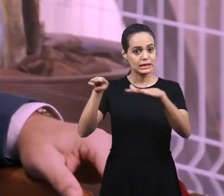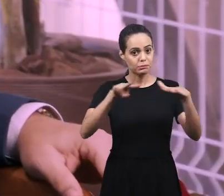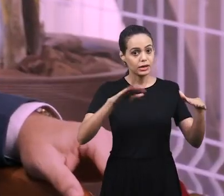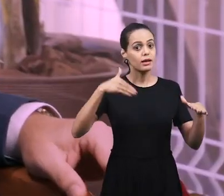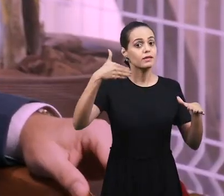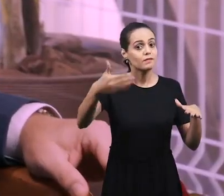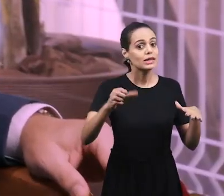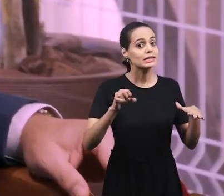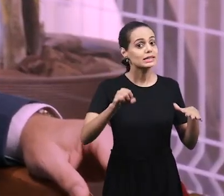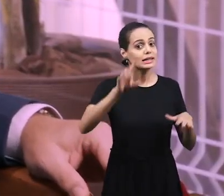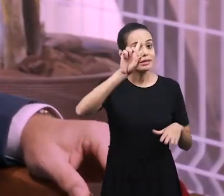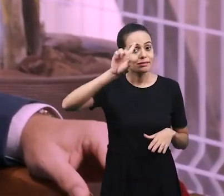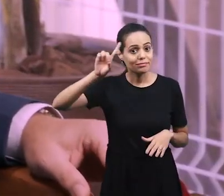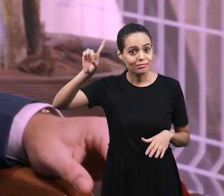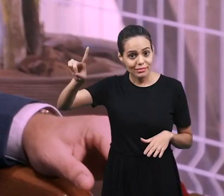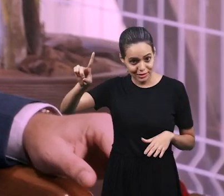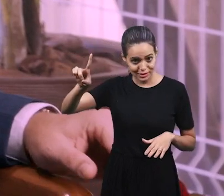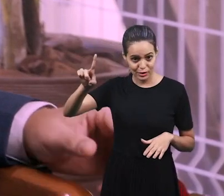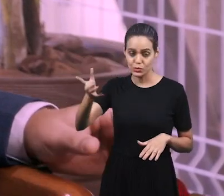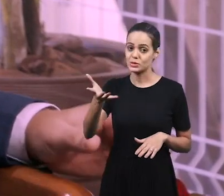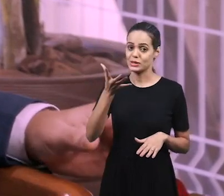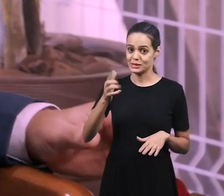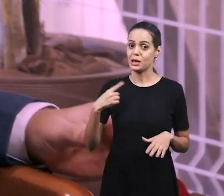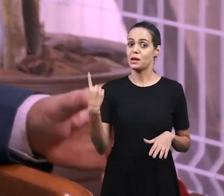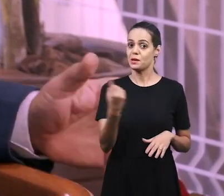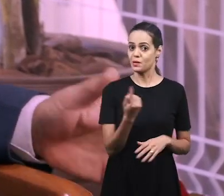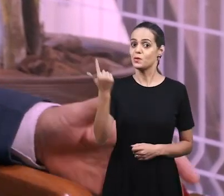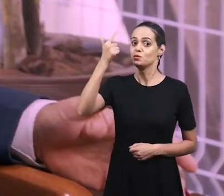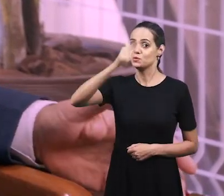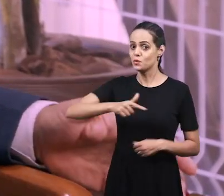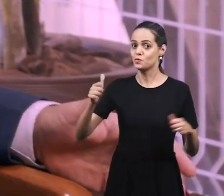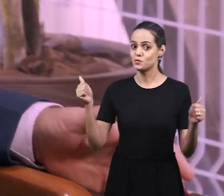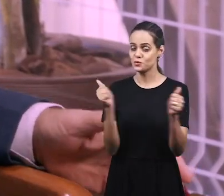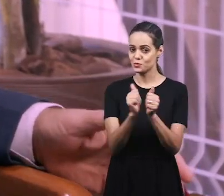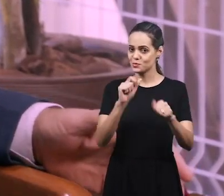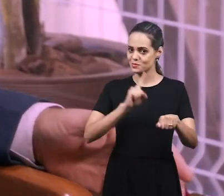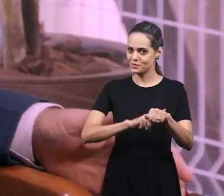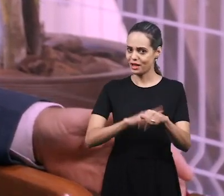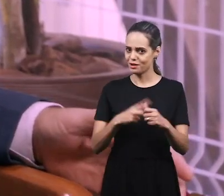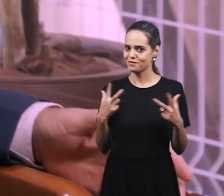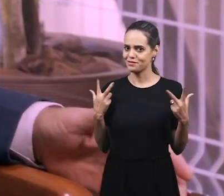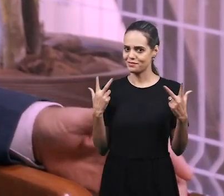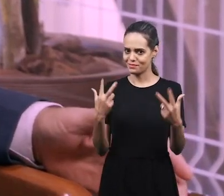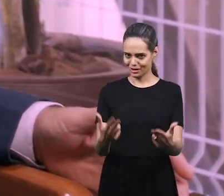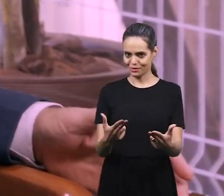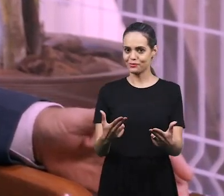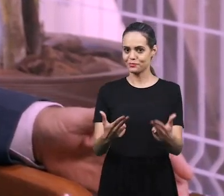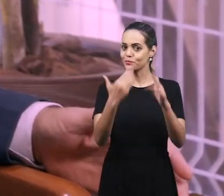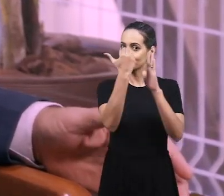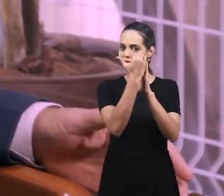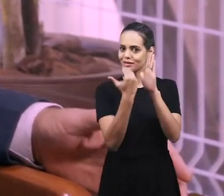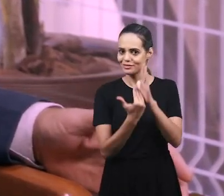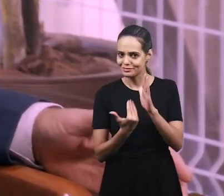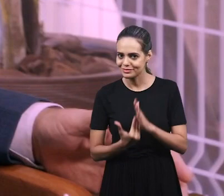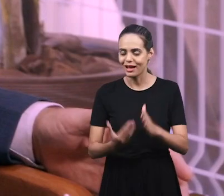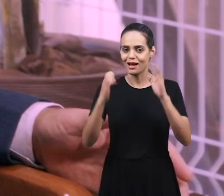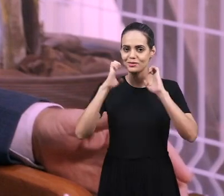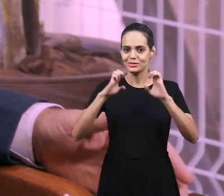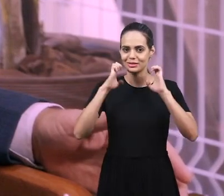semaine prochaine, si le Seigneur le permet, nous serons ensemble encore une fois